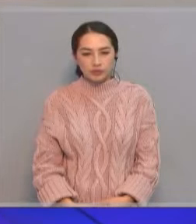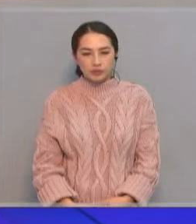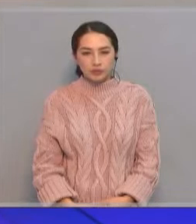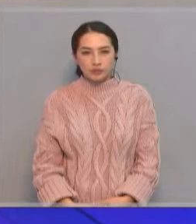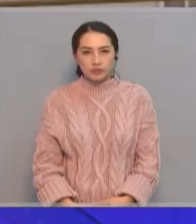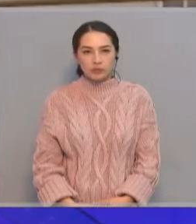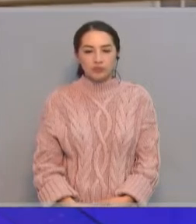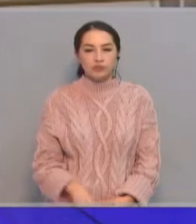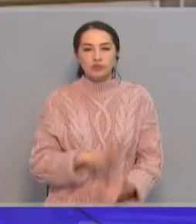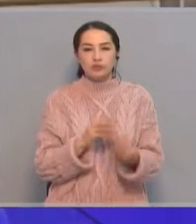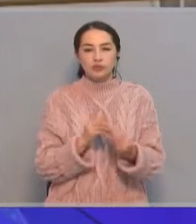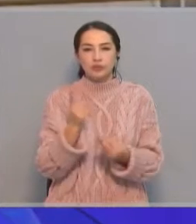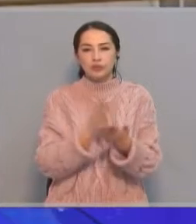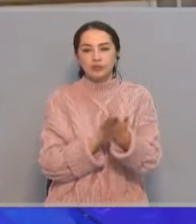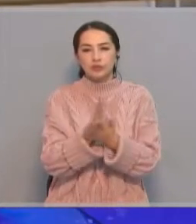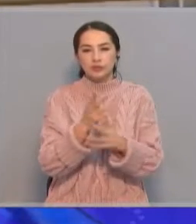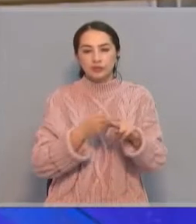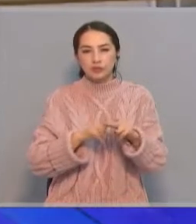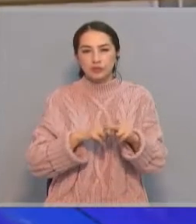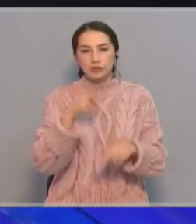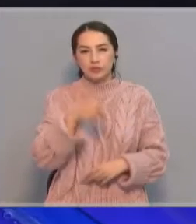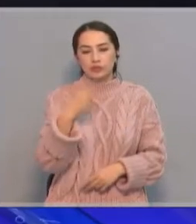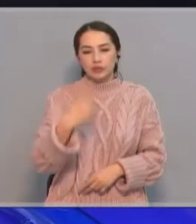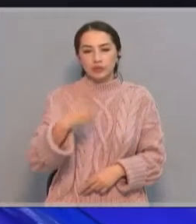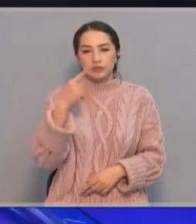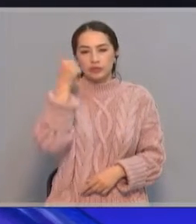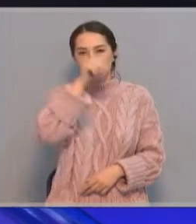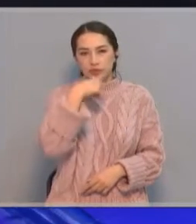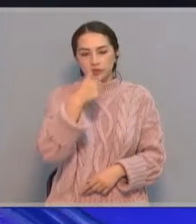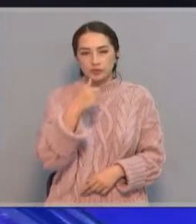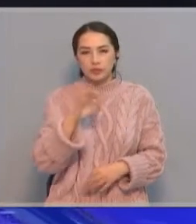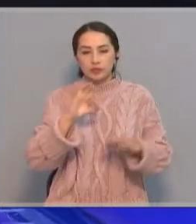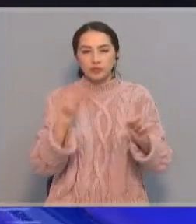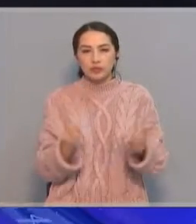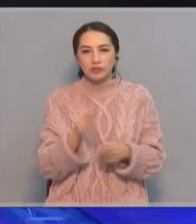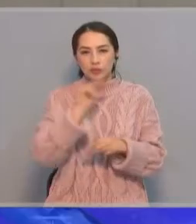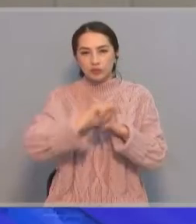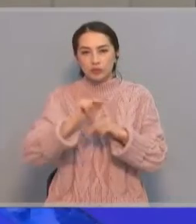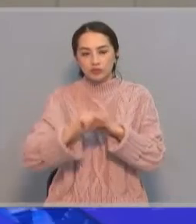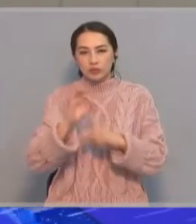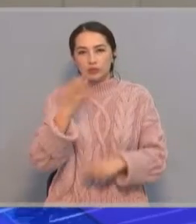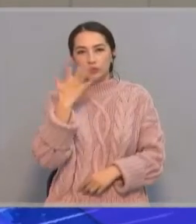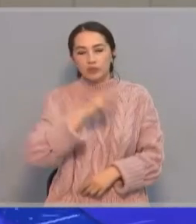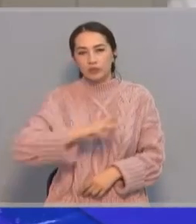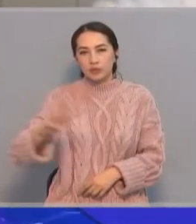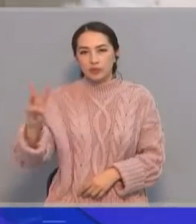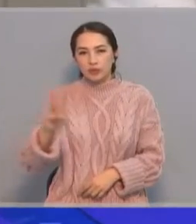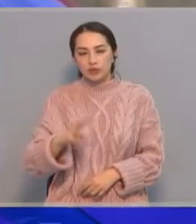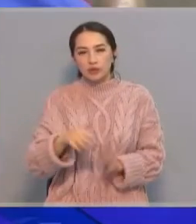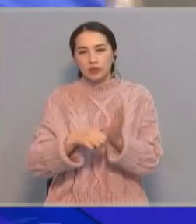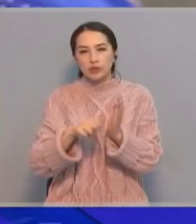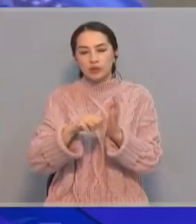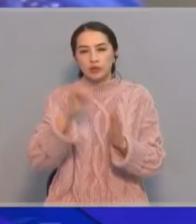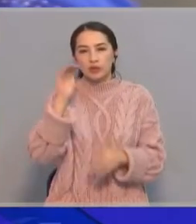По первому направлению данной программы в 2021 году на краткосрочное обучение на сумму 5 миллионов 600 тысяч